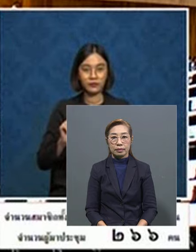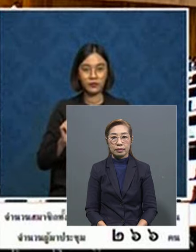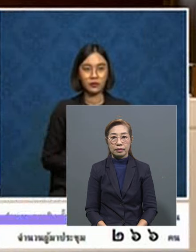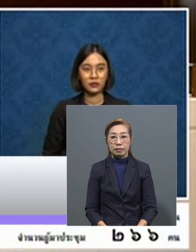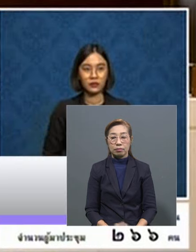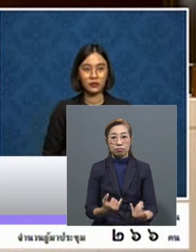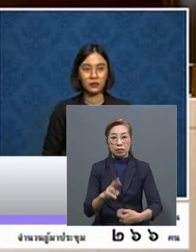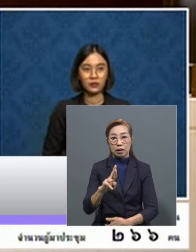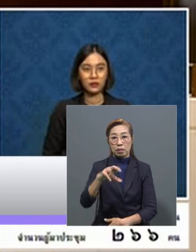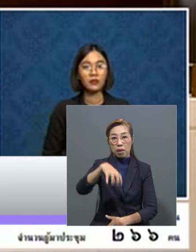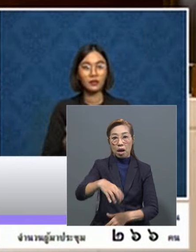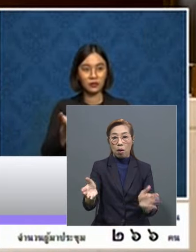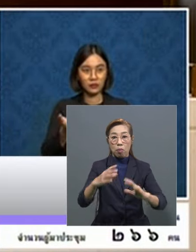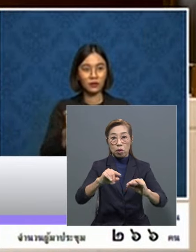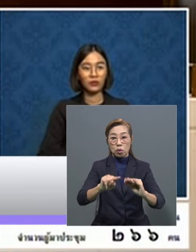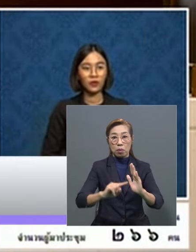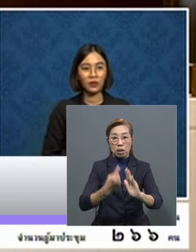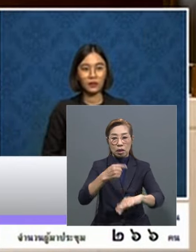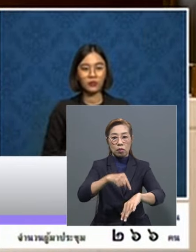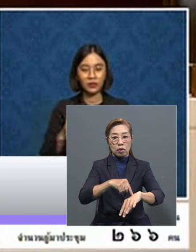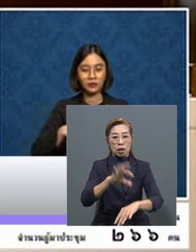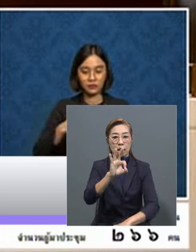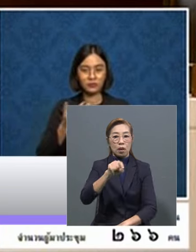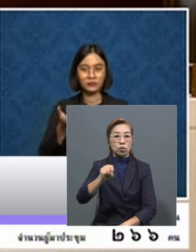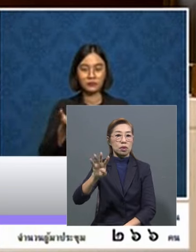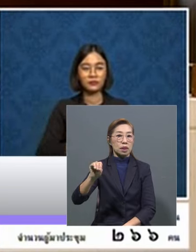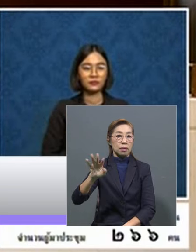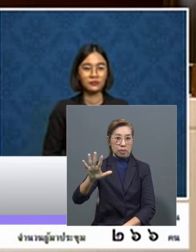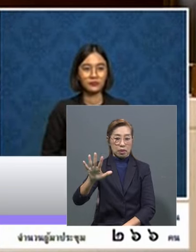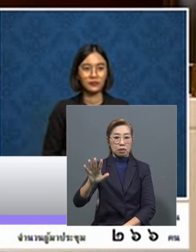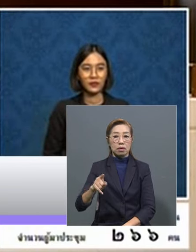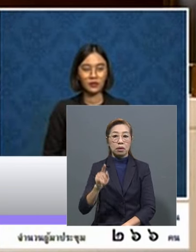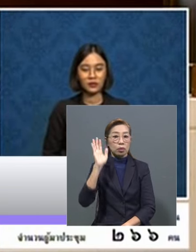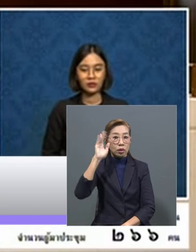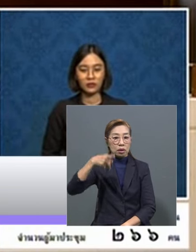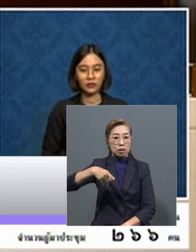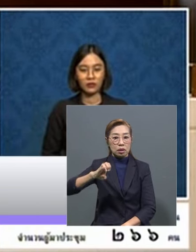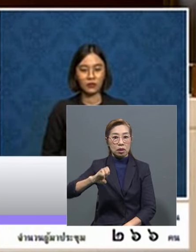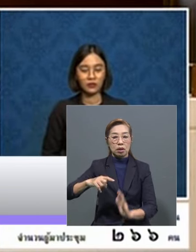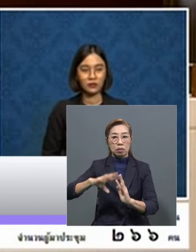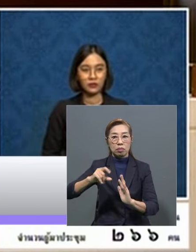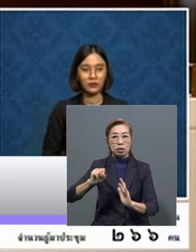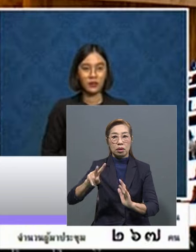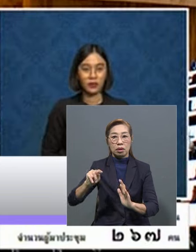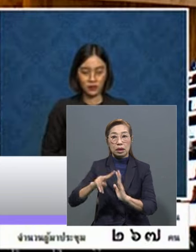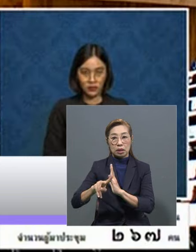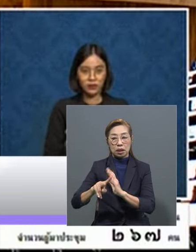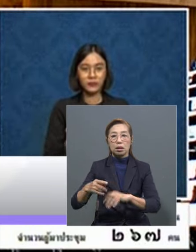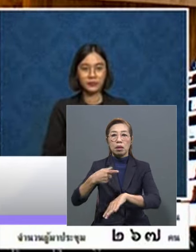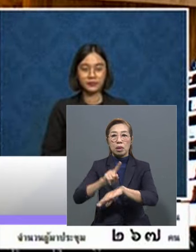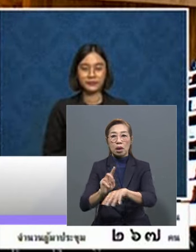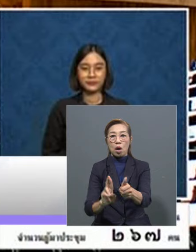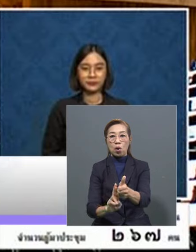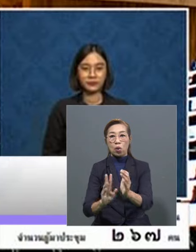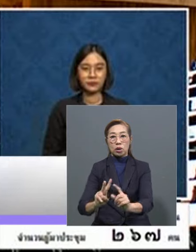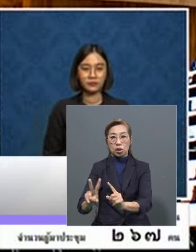บรรยากาศในห้องประชุมเริ่มต้นใน 9:45 นาทีนะครับโดยมีนายพิเชษฐ์เชื้อเมืองพานรองประธานสภาคนที่2ทำ